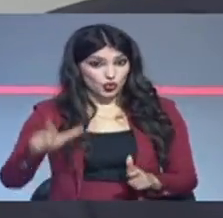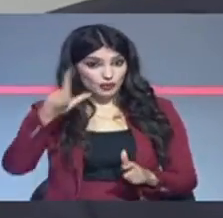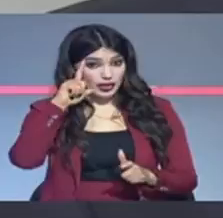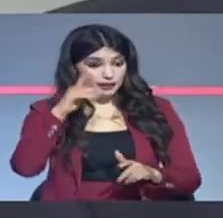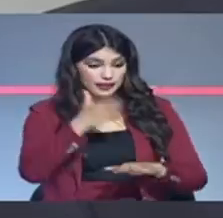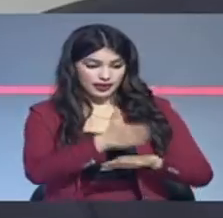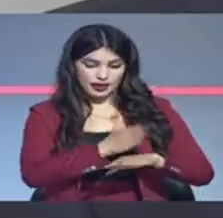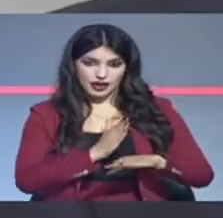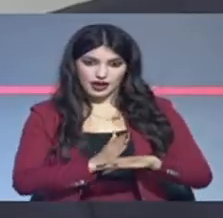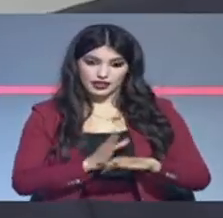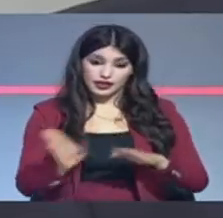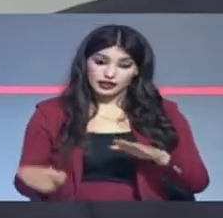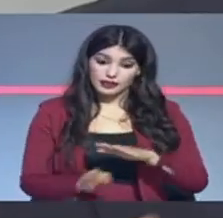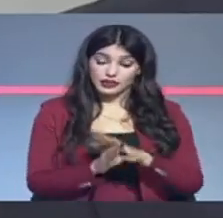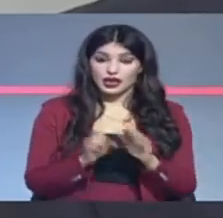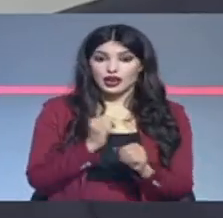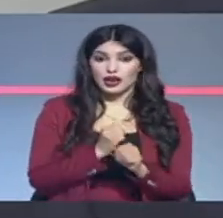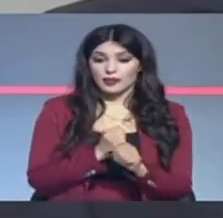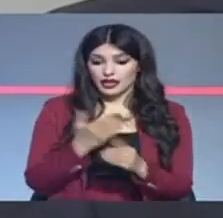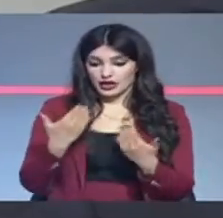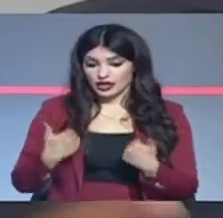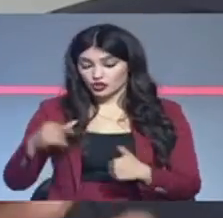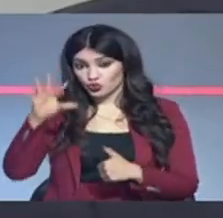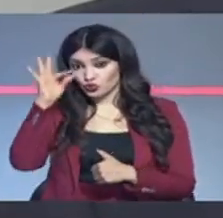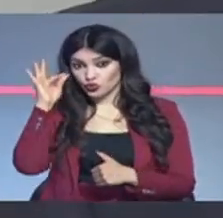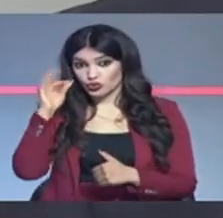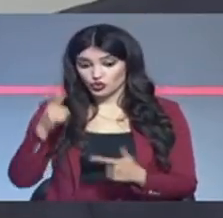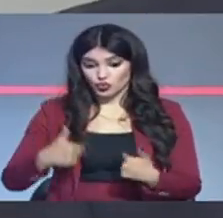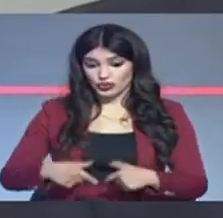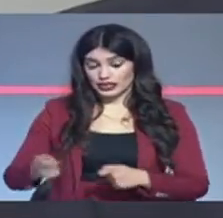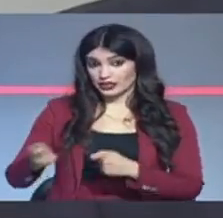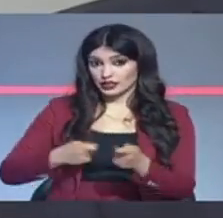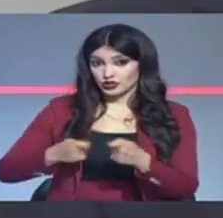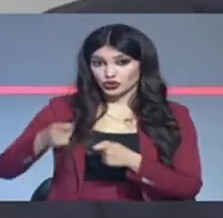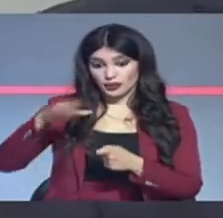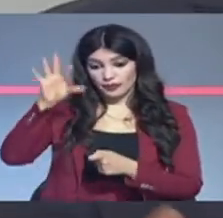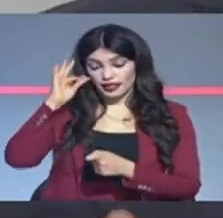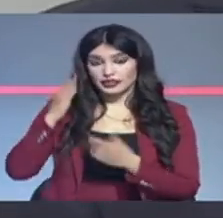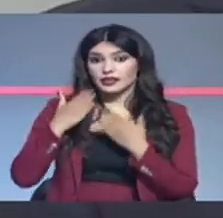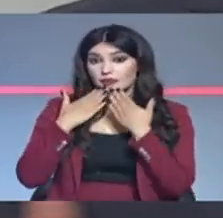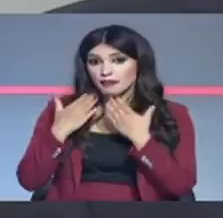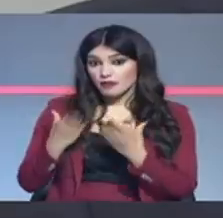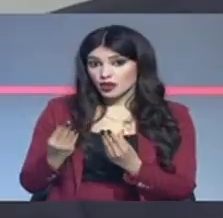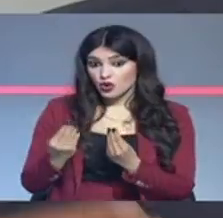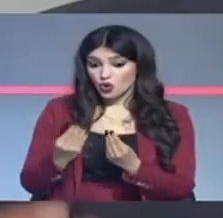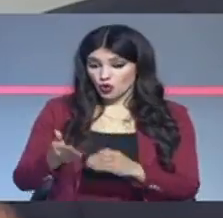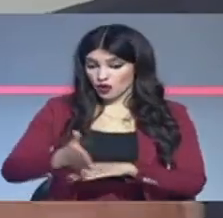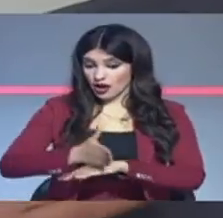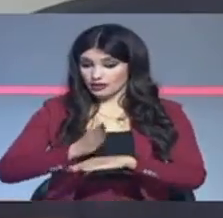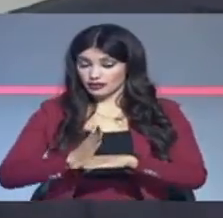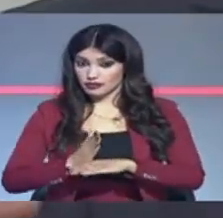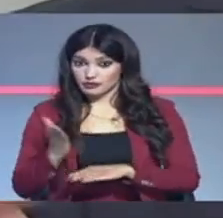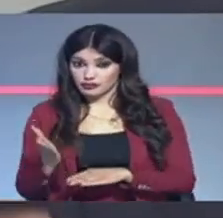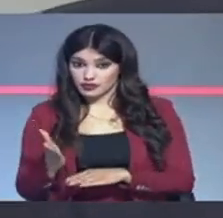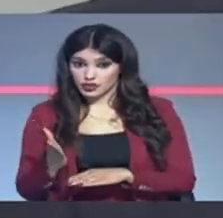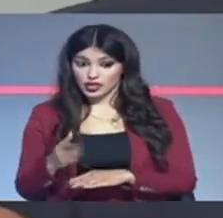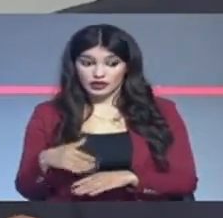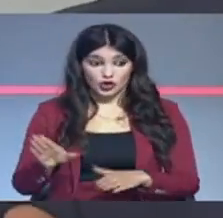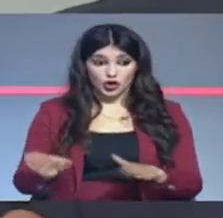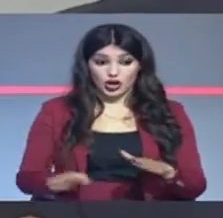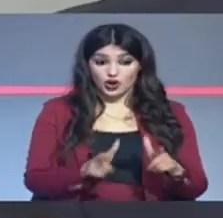ان شاء الله اشغالها فيها السيد وزير التجاره مشكور اه وتهيئ انه مجرد